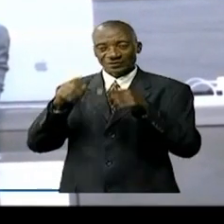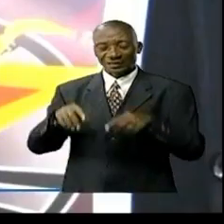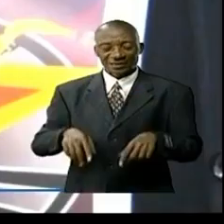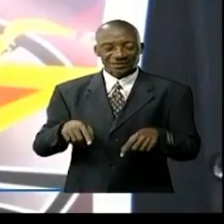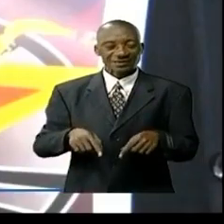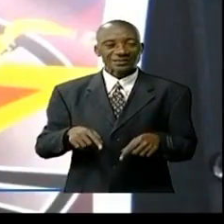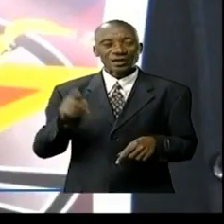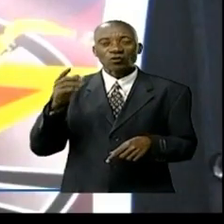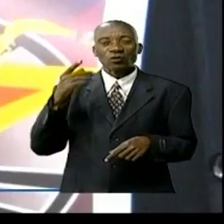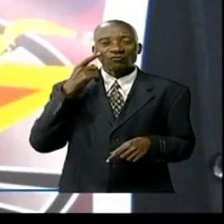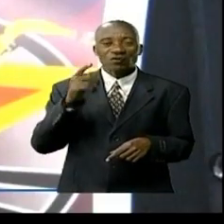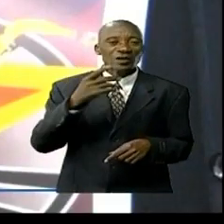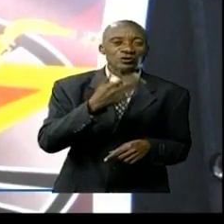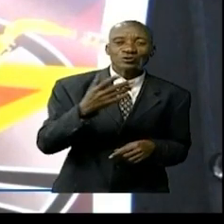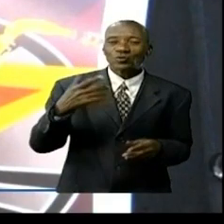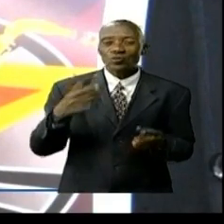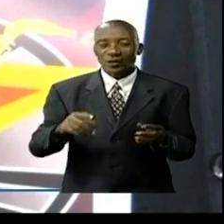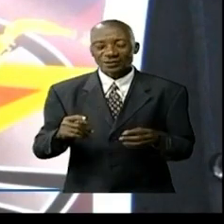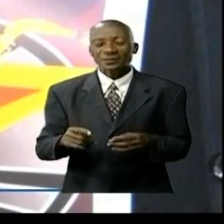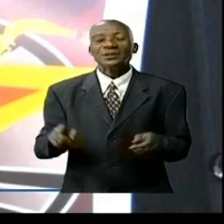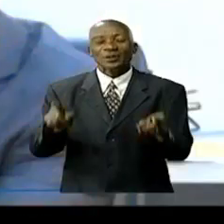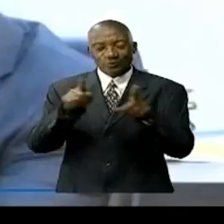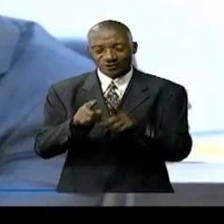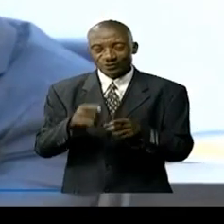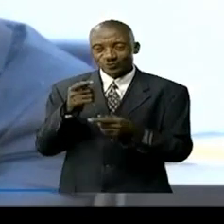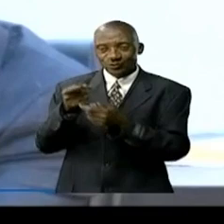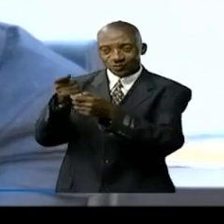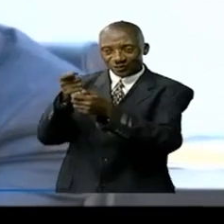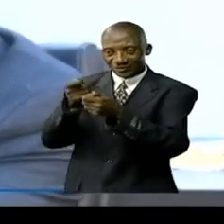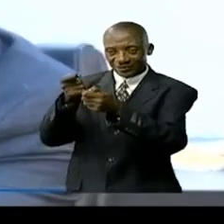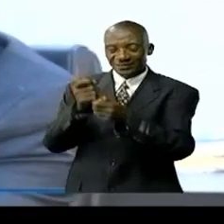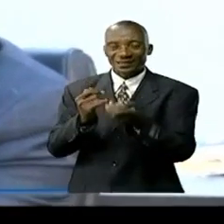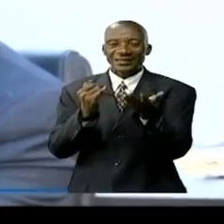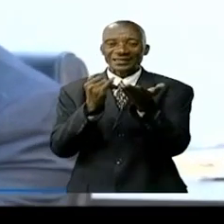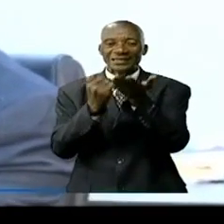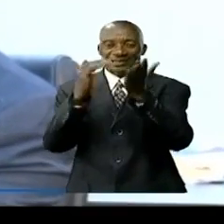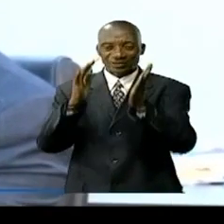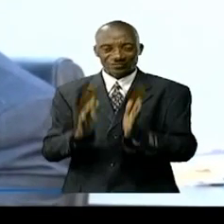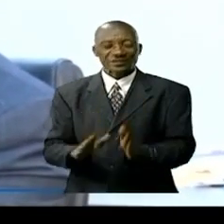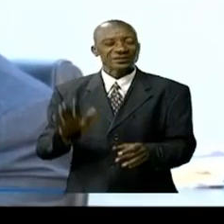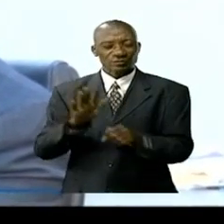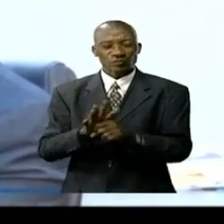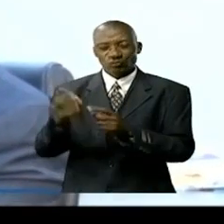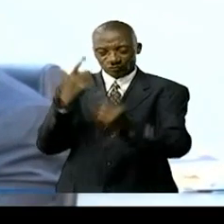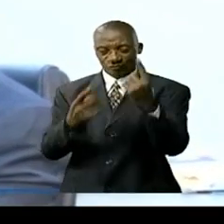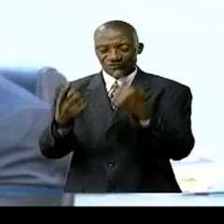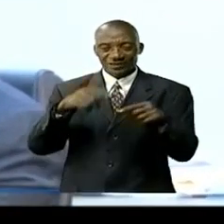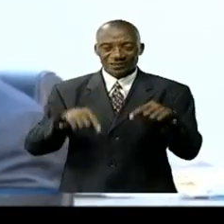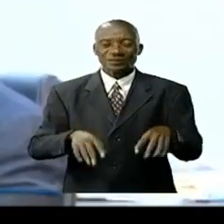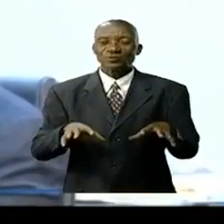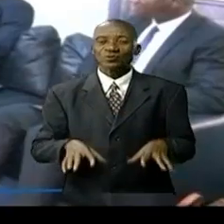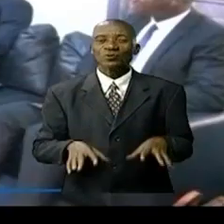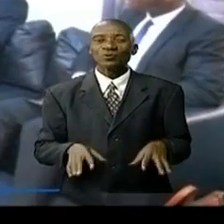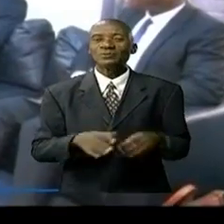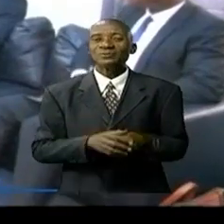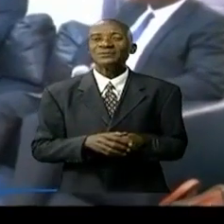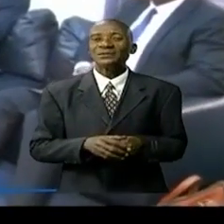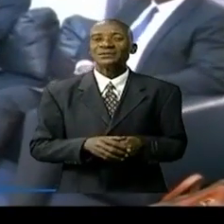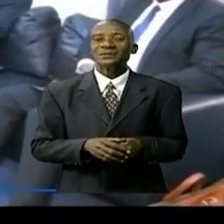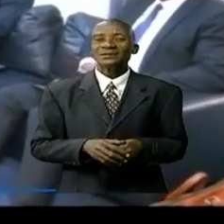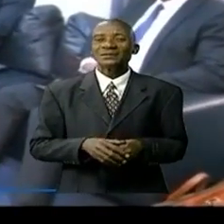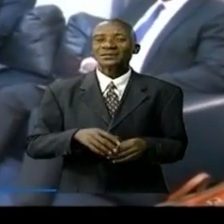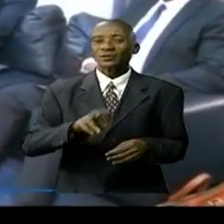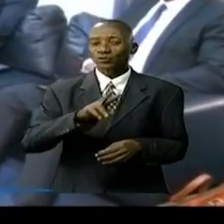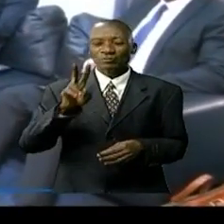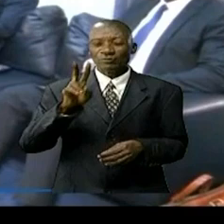également d'attirer plus d'investisseurs et de touristes. Modiron Simba voit le FEMUA 2022 comme une véritable vitrine